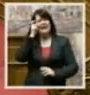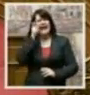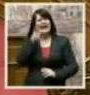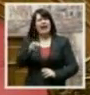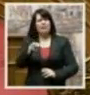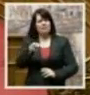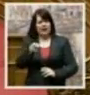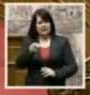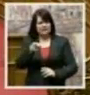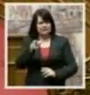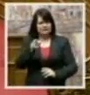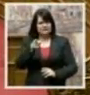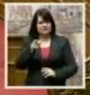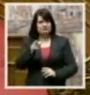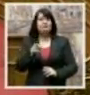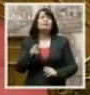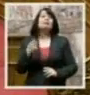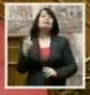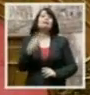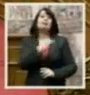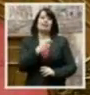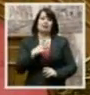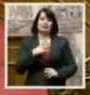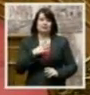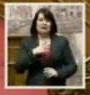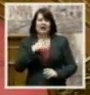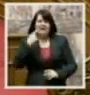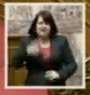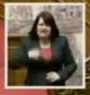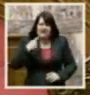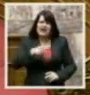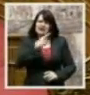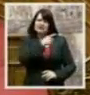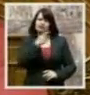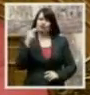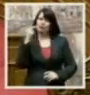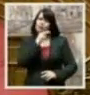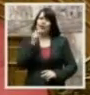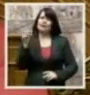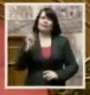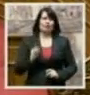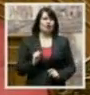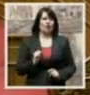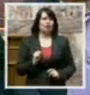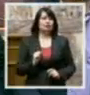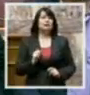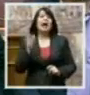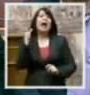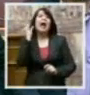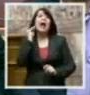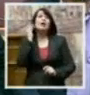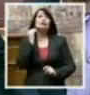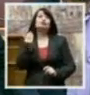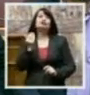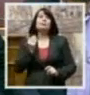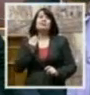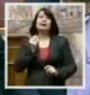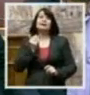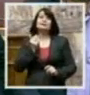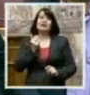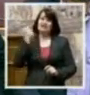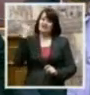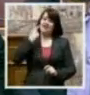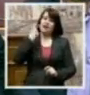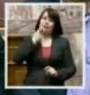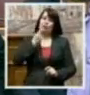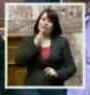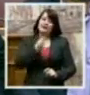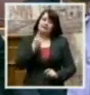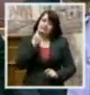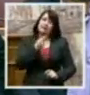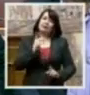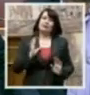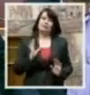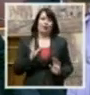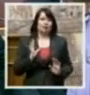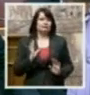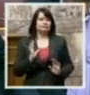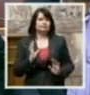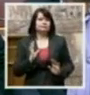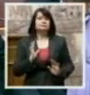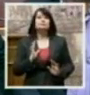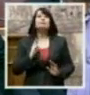Κακλαμάς και το δικαίωμα με διακόψει. Μισό λεπτό. Άκουσα όλους τους ομιλητές με μεγάλη προσοχή. Λογοκρισία δεν θα κάνετε σε αυτή την αίθουσα. Ο